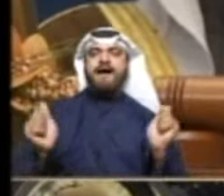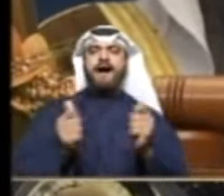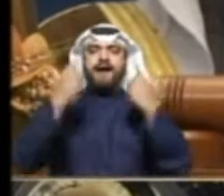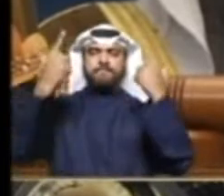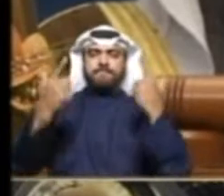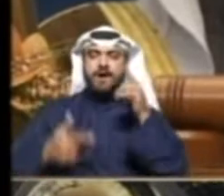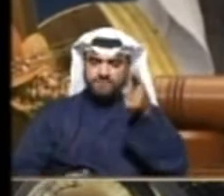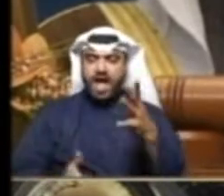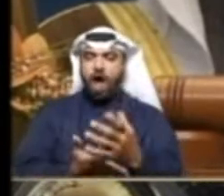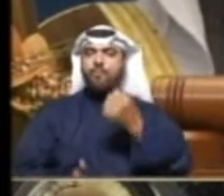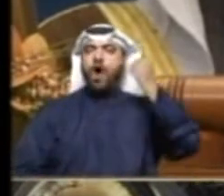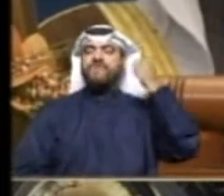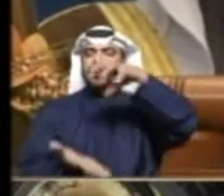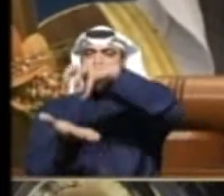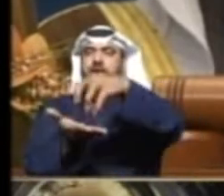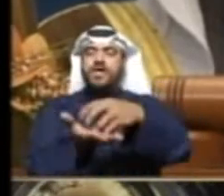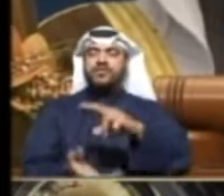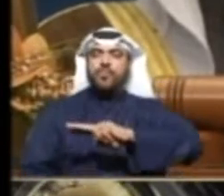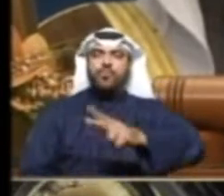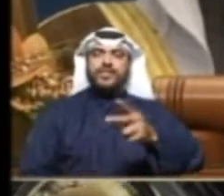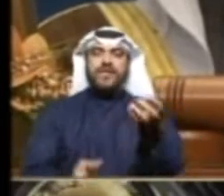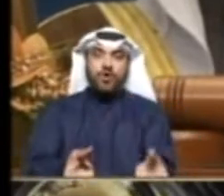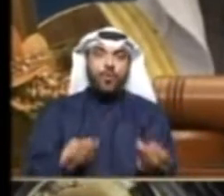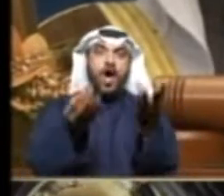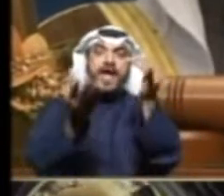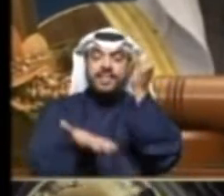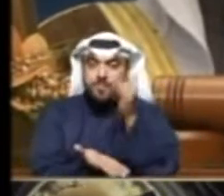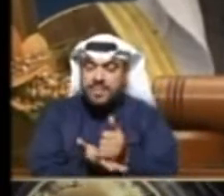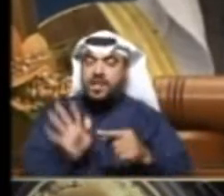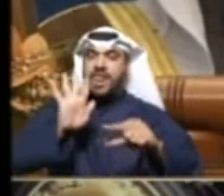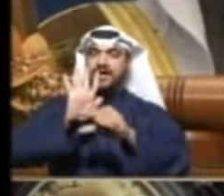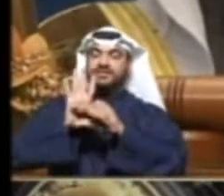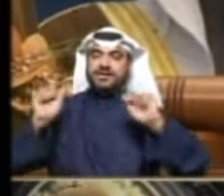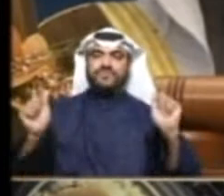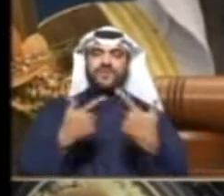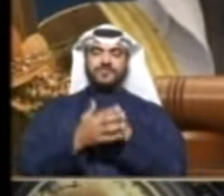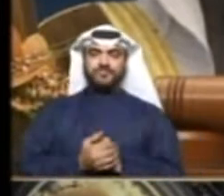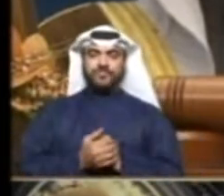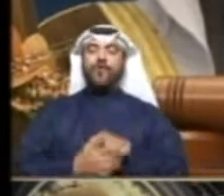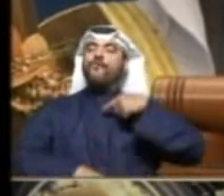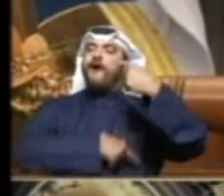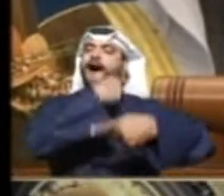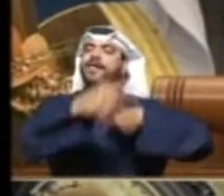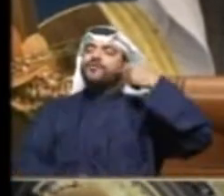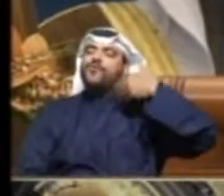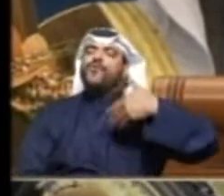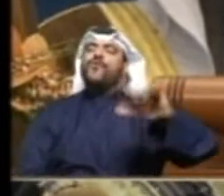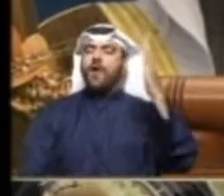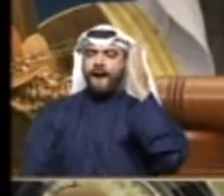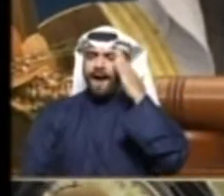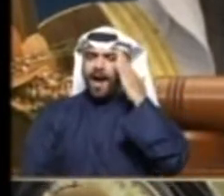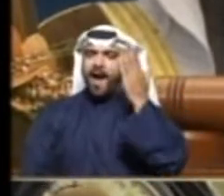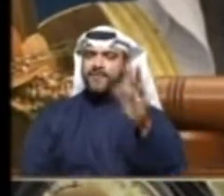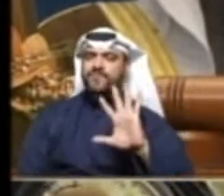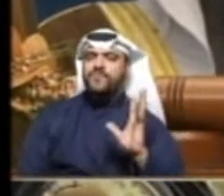محافظات ومناطق عديدة هناك. وكعادة دولة الكويت مركز العمل الإنساني، كانت هي